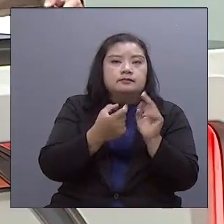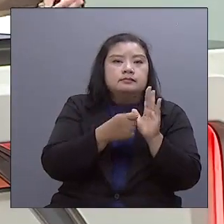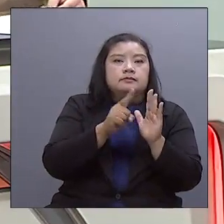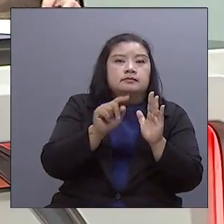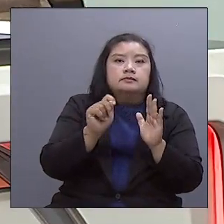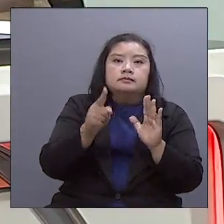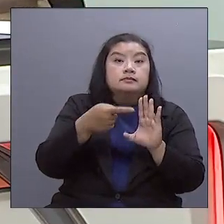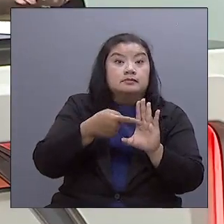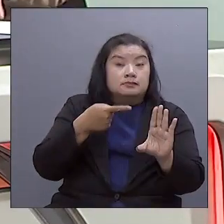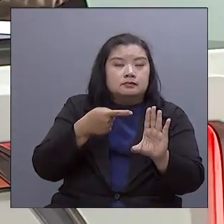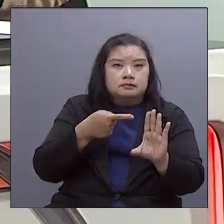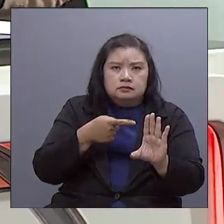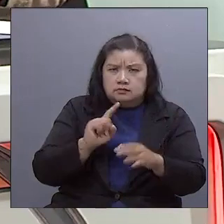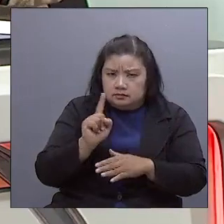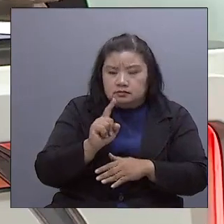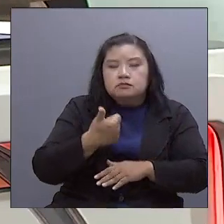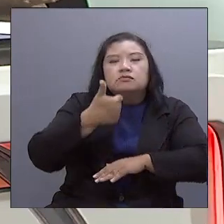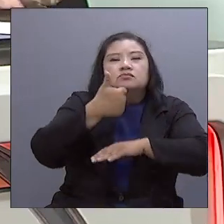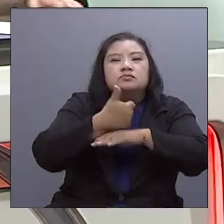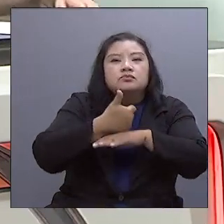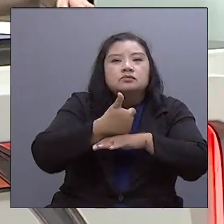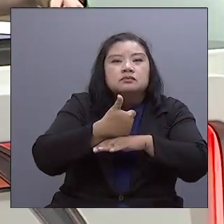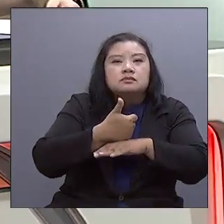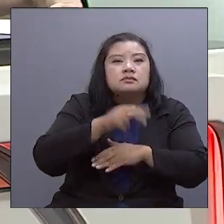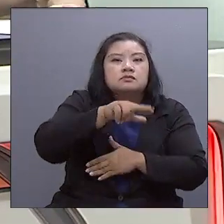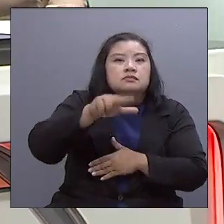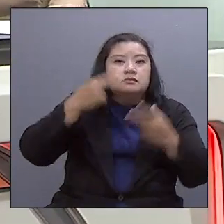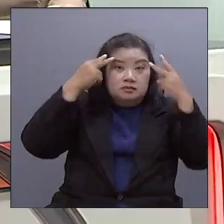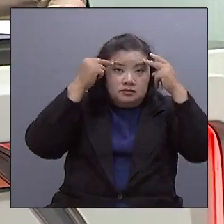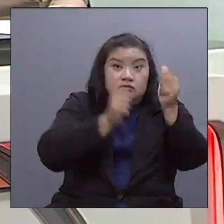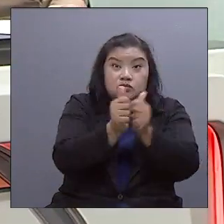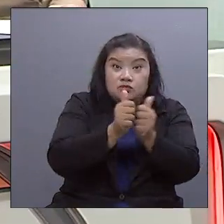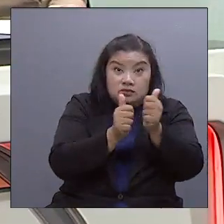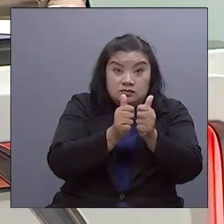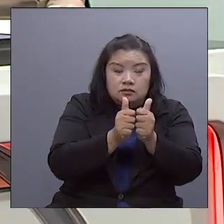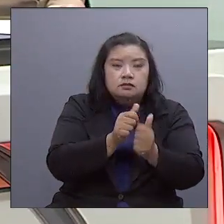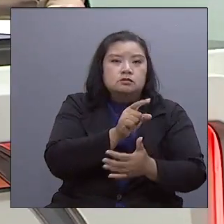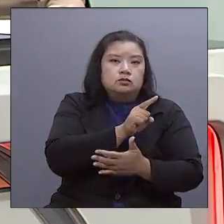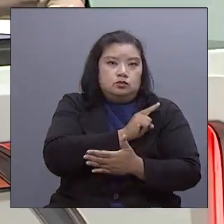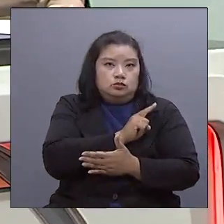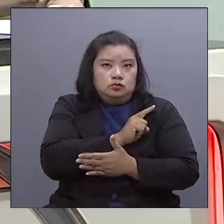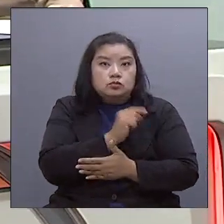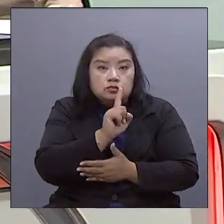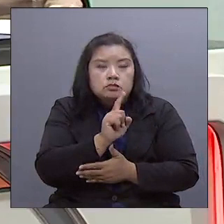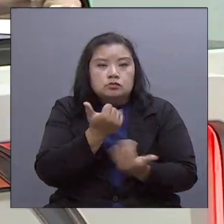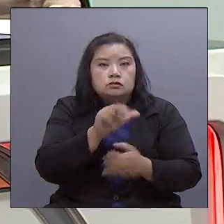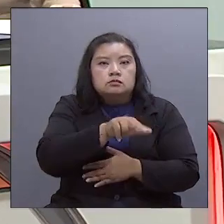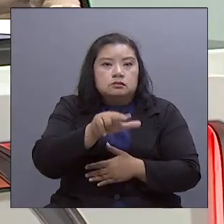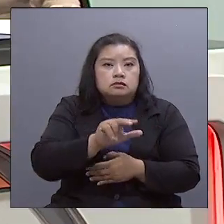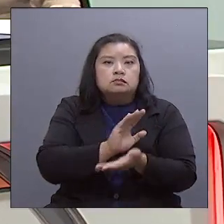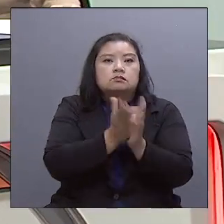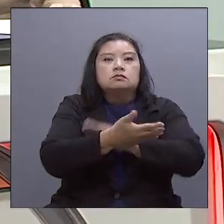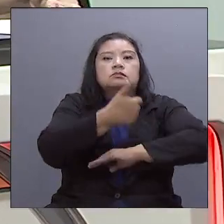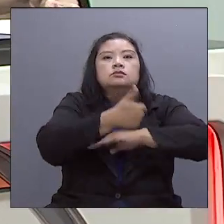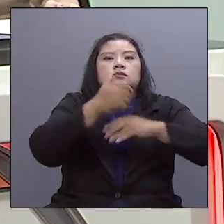เป็นอีกชื่อนึงค่ะที่จนถึงวินาทีนี้เนี่ยยังเป็นชื่อที่พรรคเพื่อไทยในฐานะที่เป็นแกนนำจัดตั้งรัฐบาลจะเสนอให้โหวตในการ